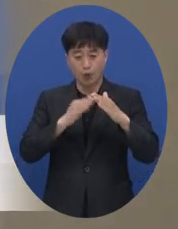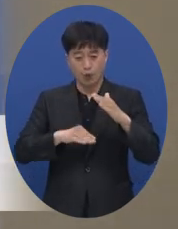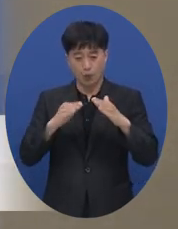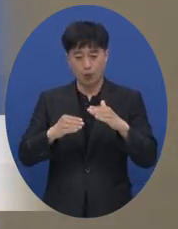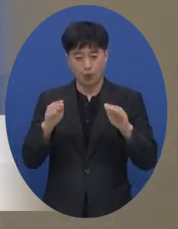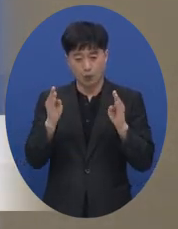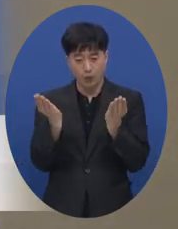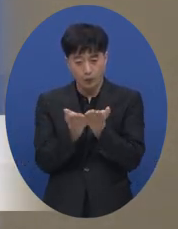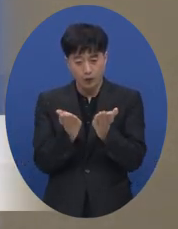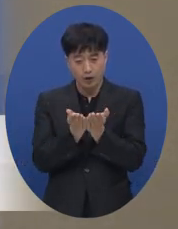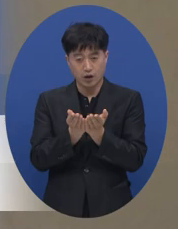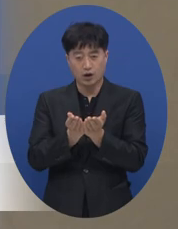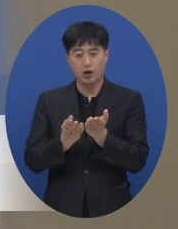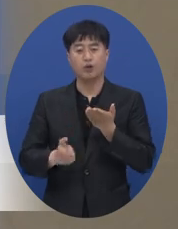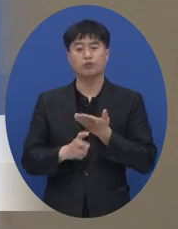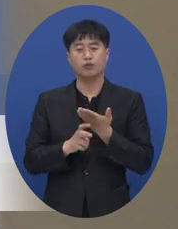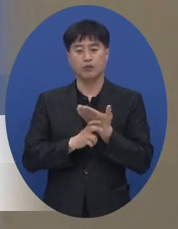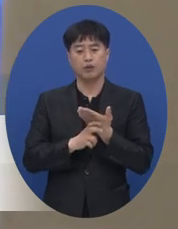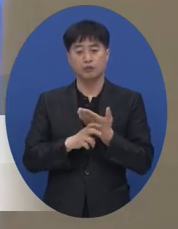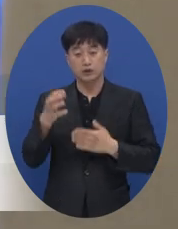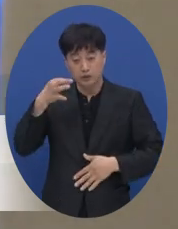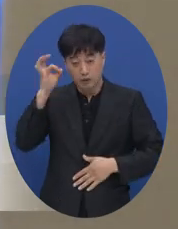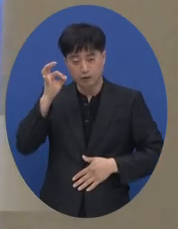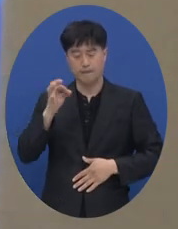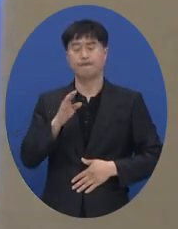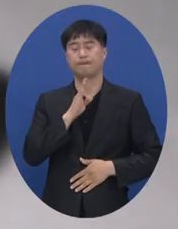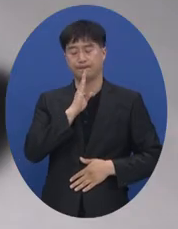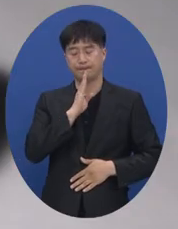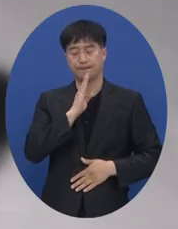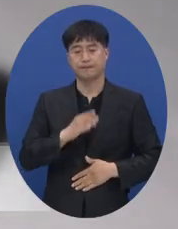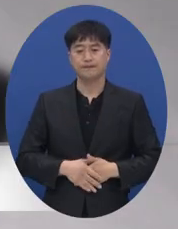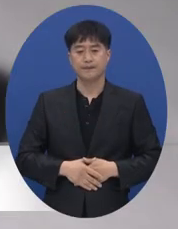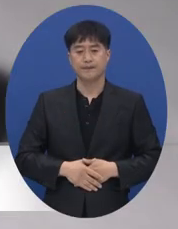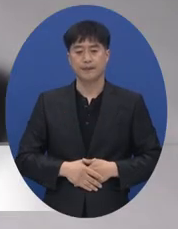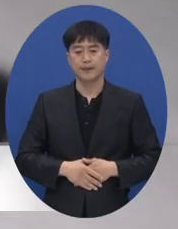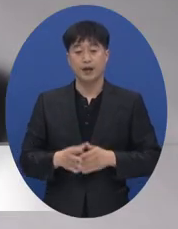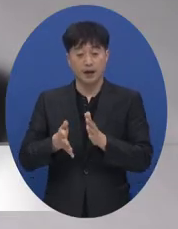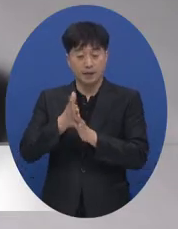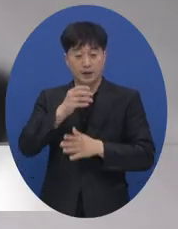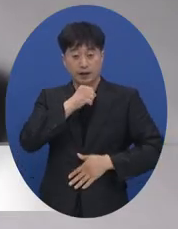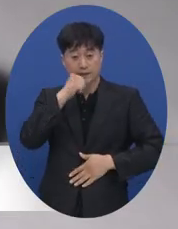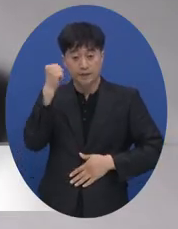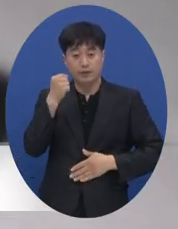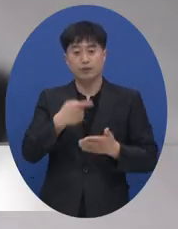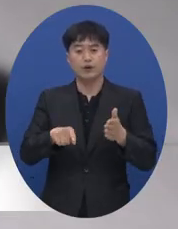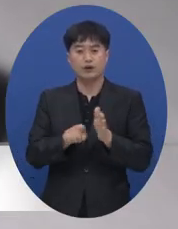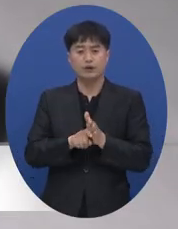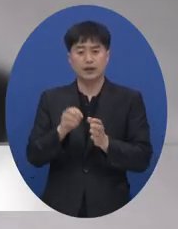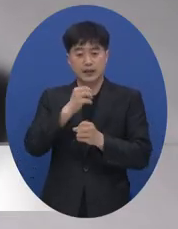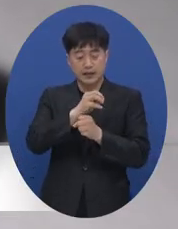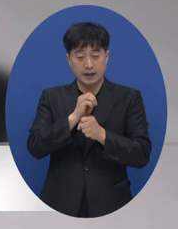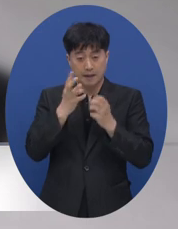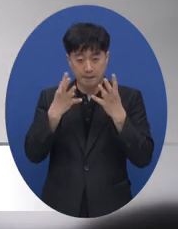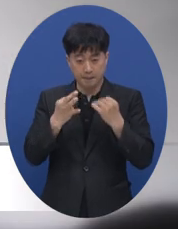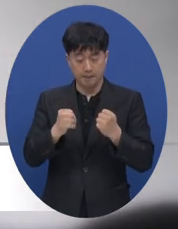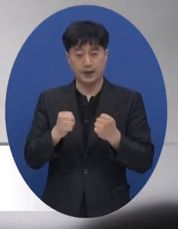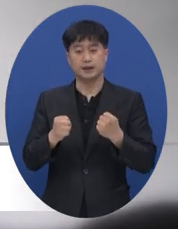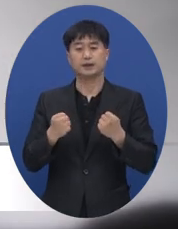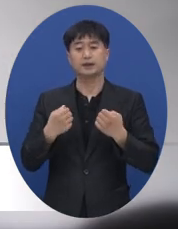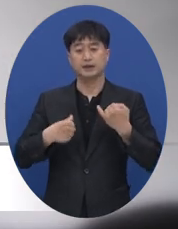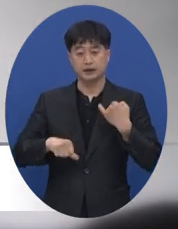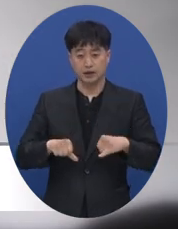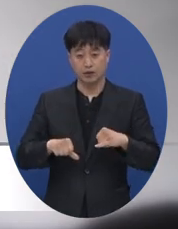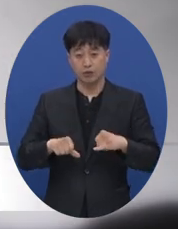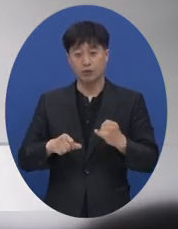해서 한국어를 인정한다는 먼 쪽의 아파트 당첨 우리 의 소일 다자녀 2 신과 위장